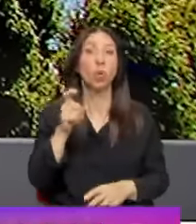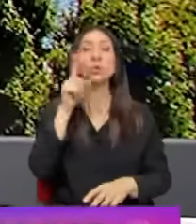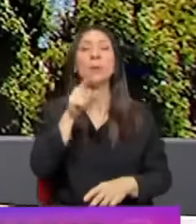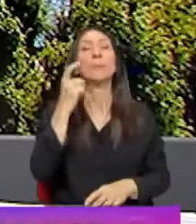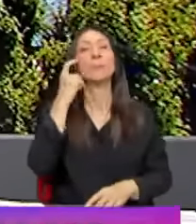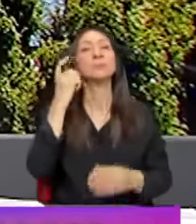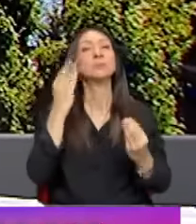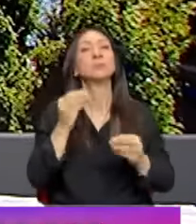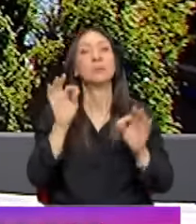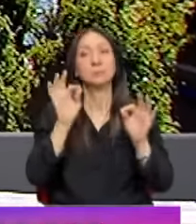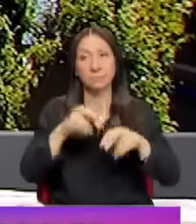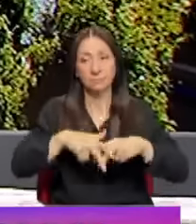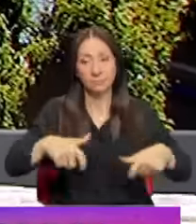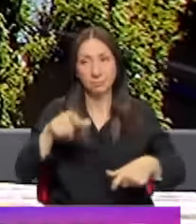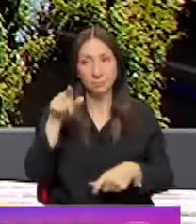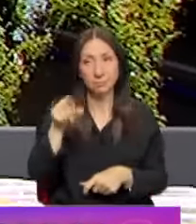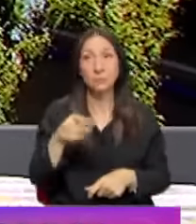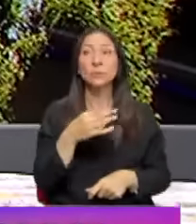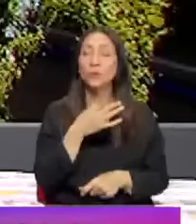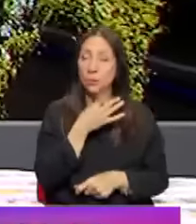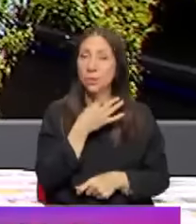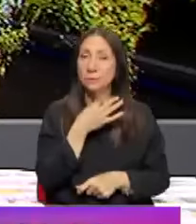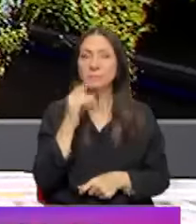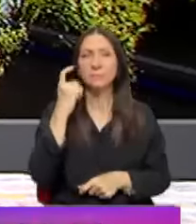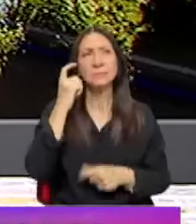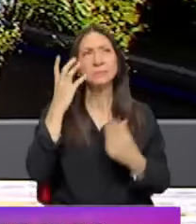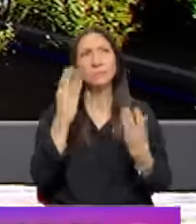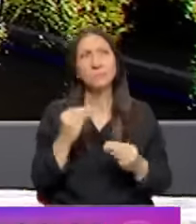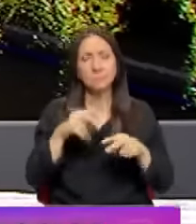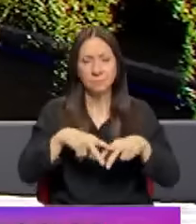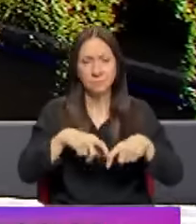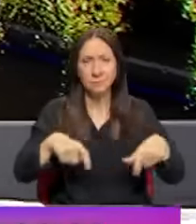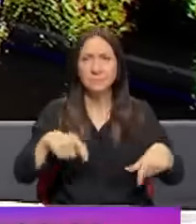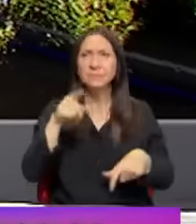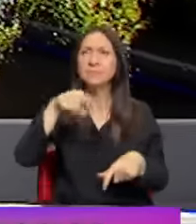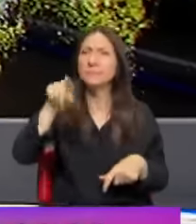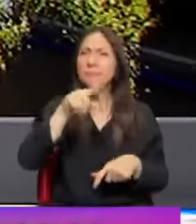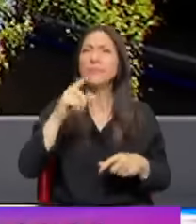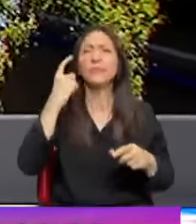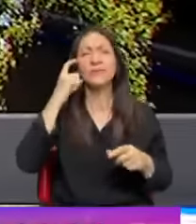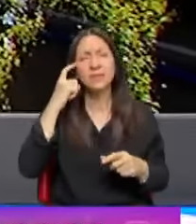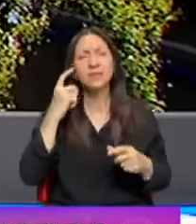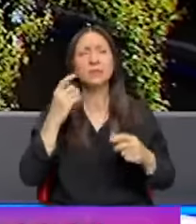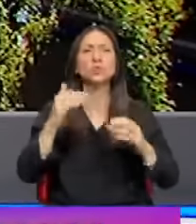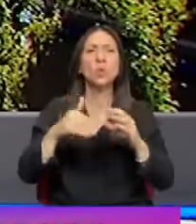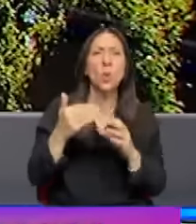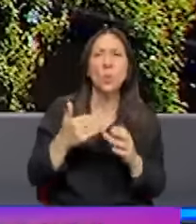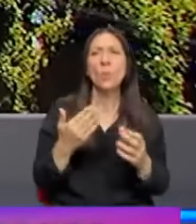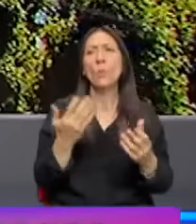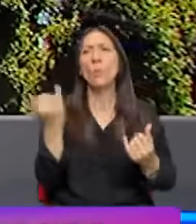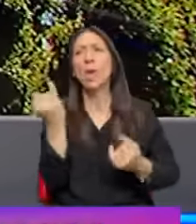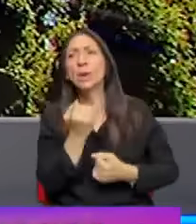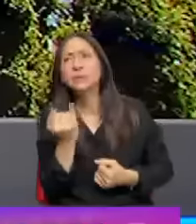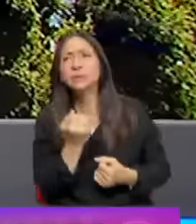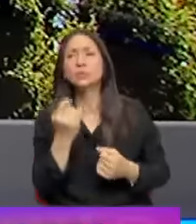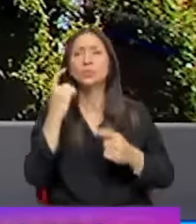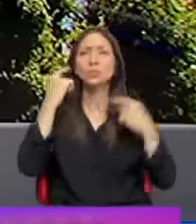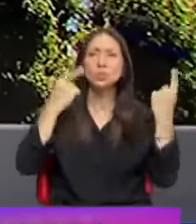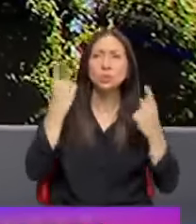yüzden mantık olarak başlığını attık. Lütfen mantık olarak başlığına siz de görüşlerinizi, yorumlarınızı,